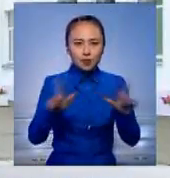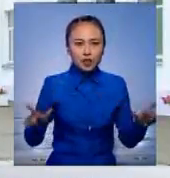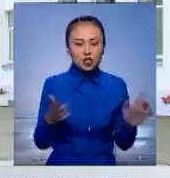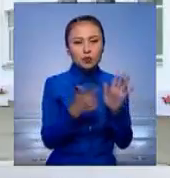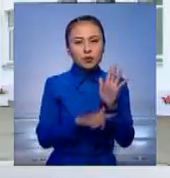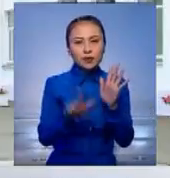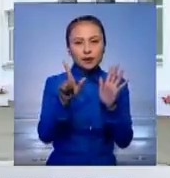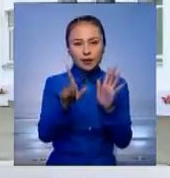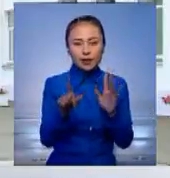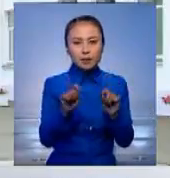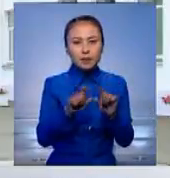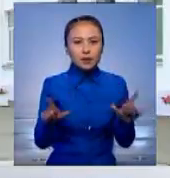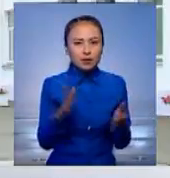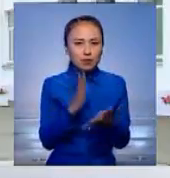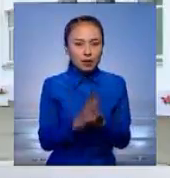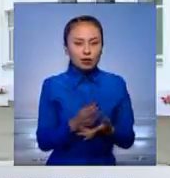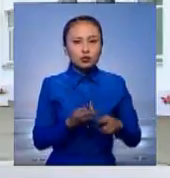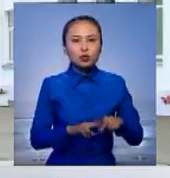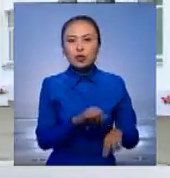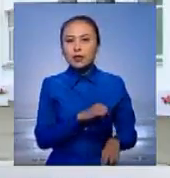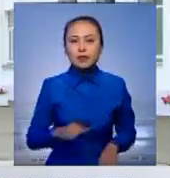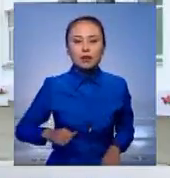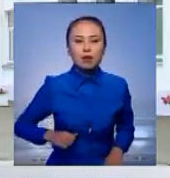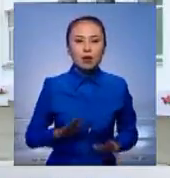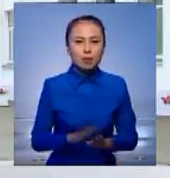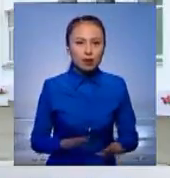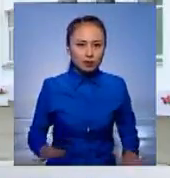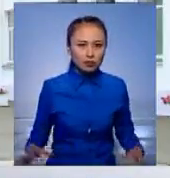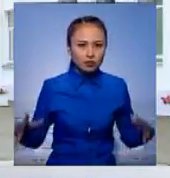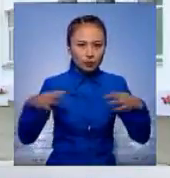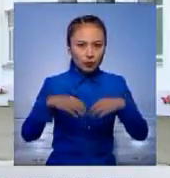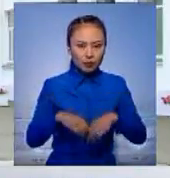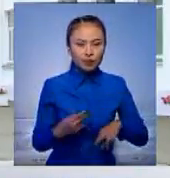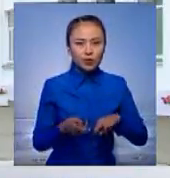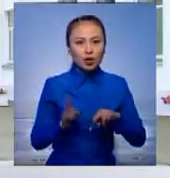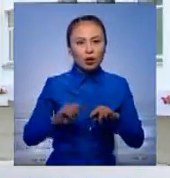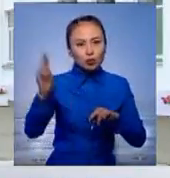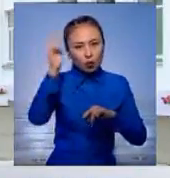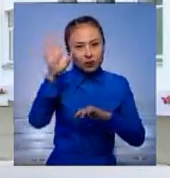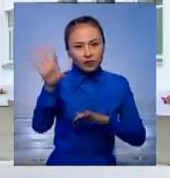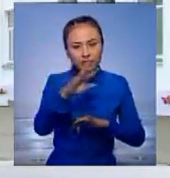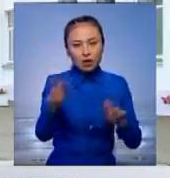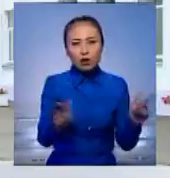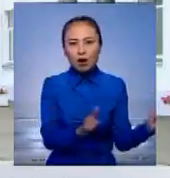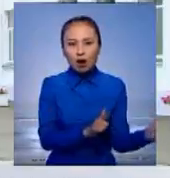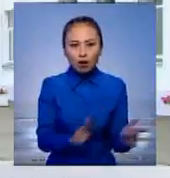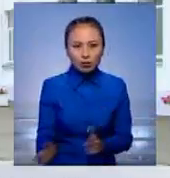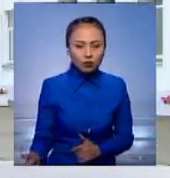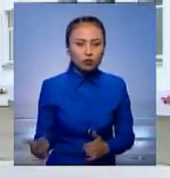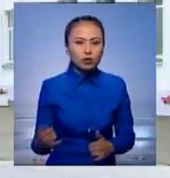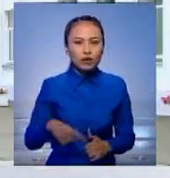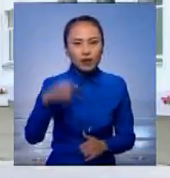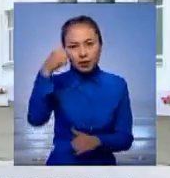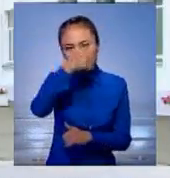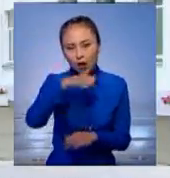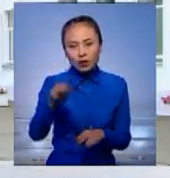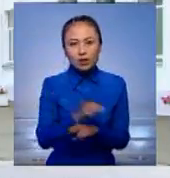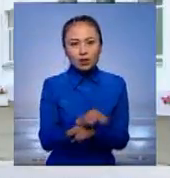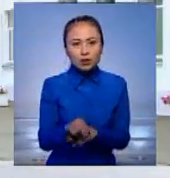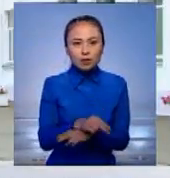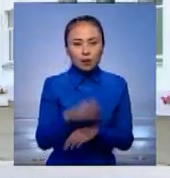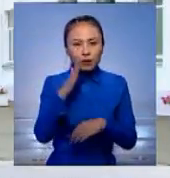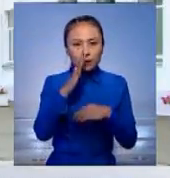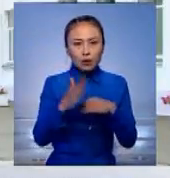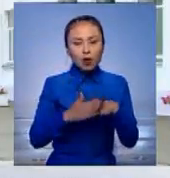72 балабақша бар. Бүгінгі күні олардың басым бөлігі жаңа оқу жылына сақадай дайын тұр. Айта кетейік, биылғы жылғы жөндеу